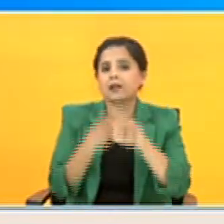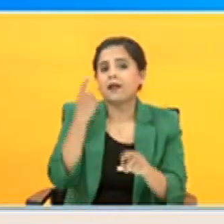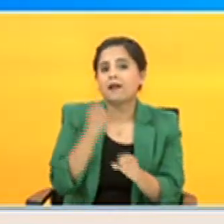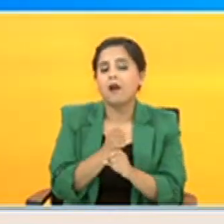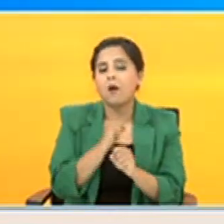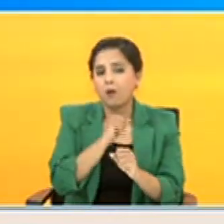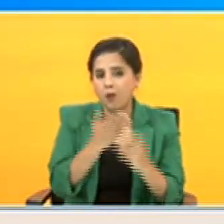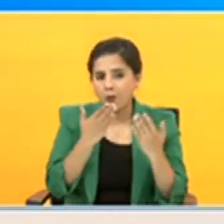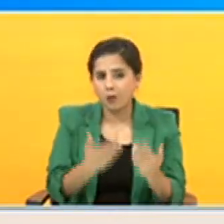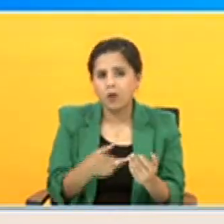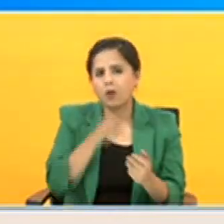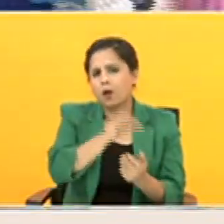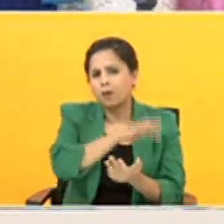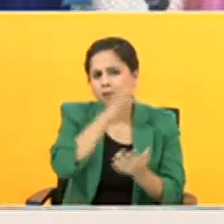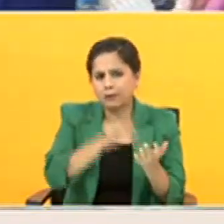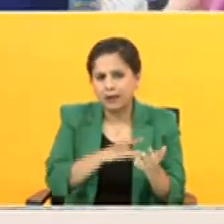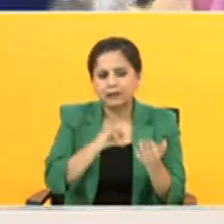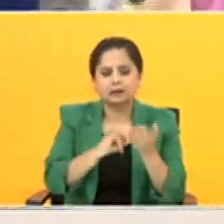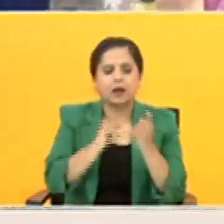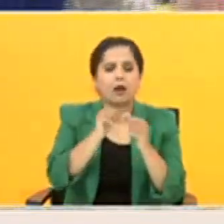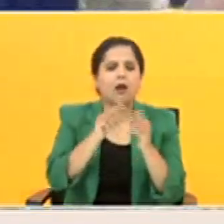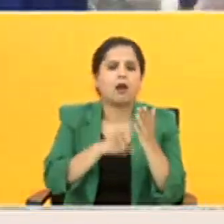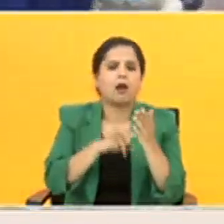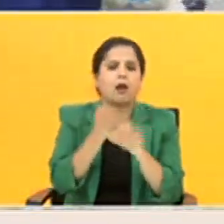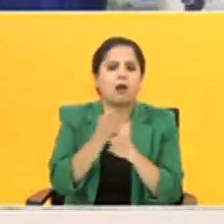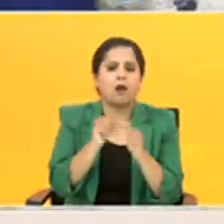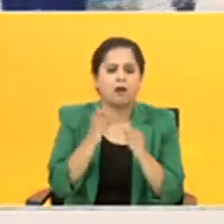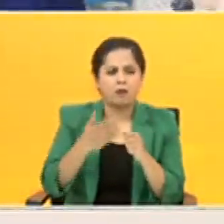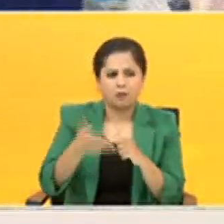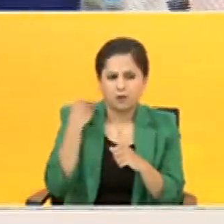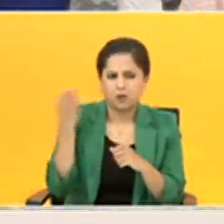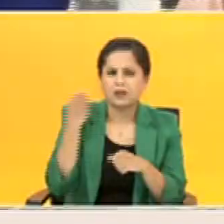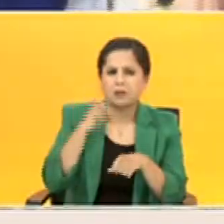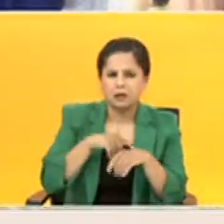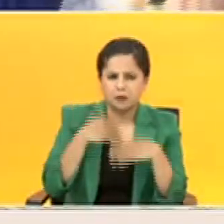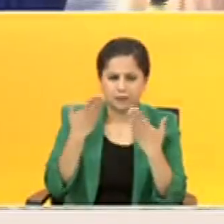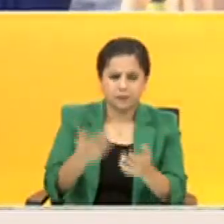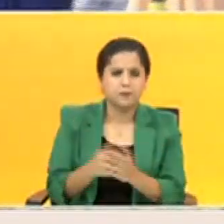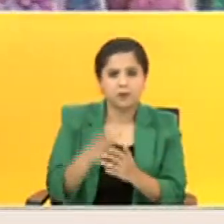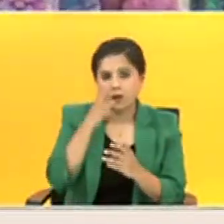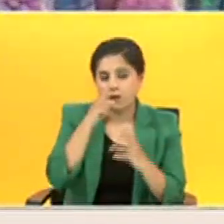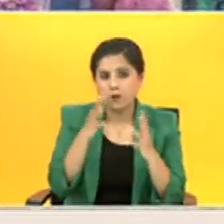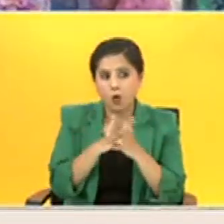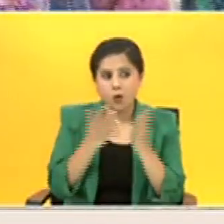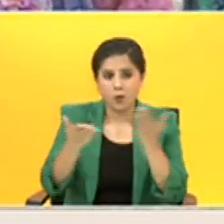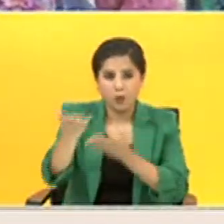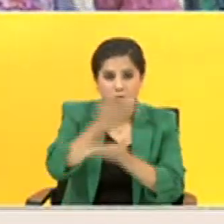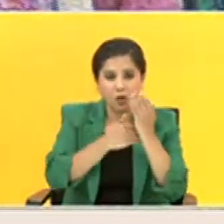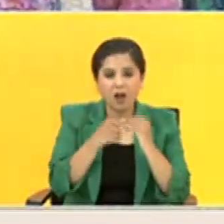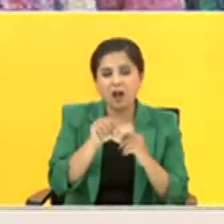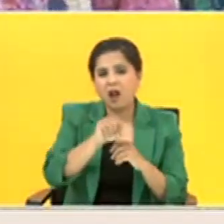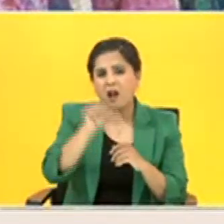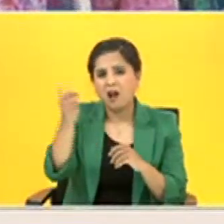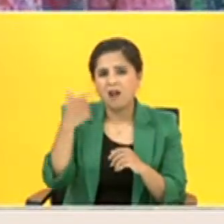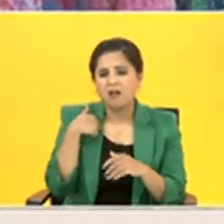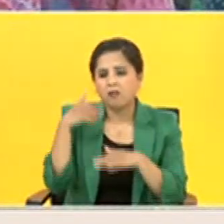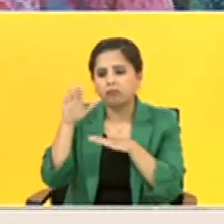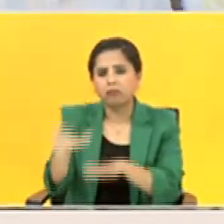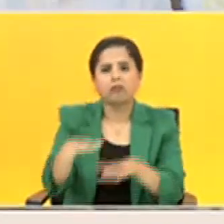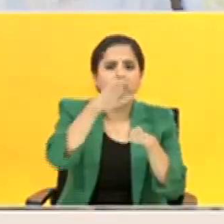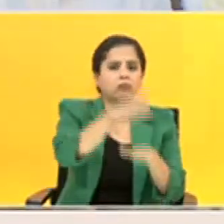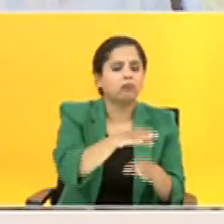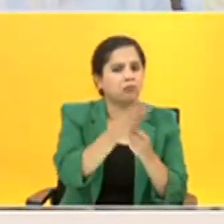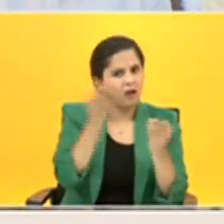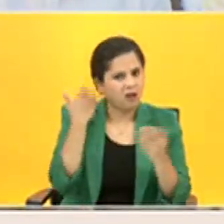तेलंगाना के संगारेड्डी जिले में कुछ समय पहले तक जिन महिलाओं को दूसरों पर निर्भर रहना पड़ता